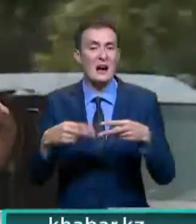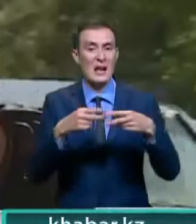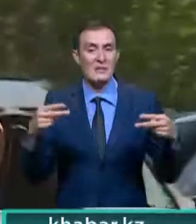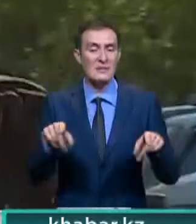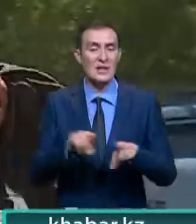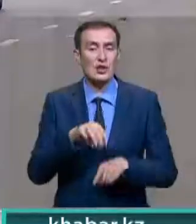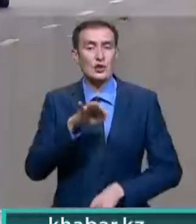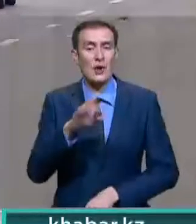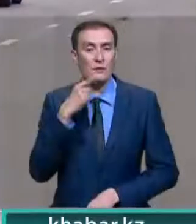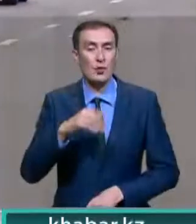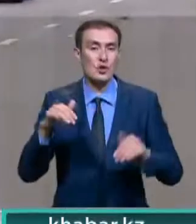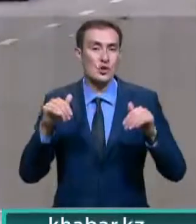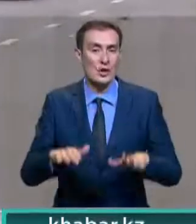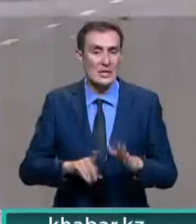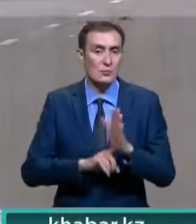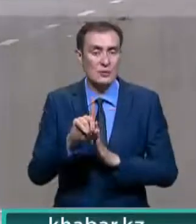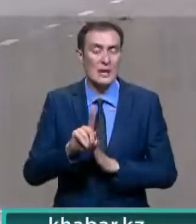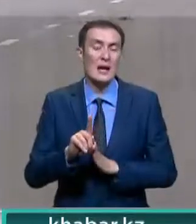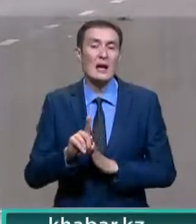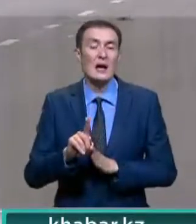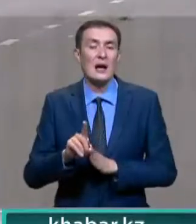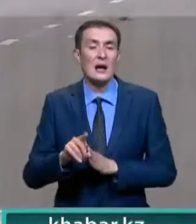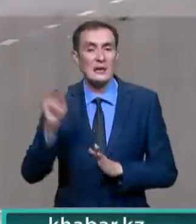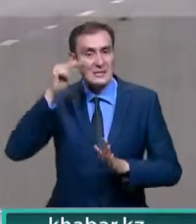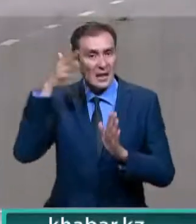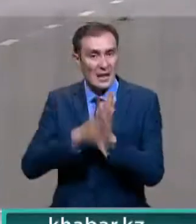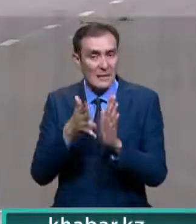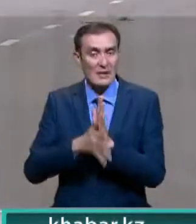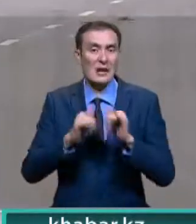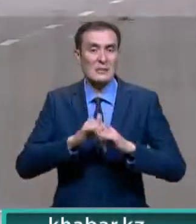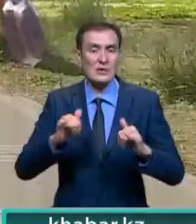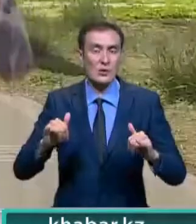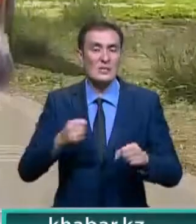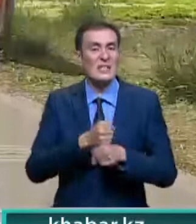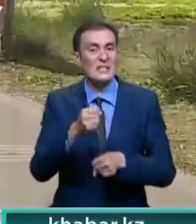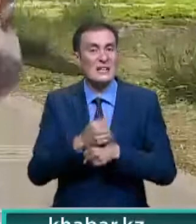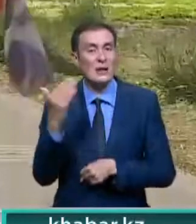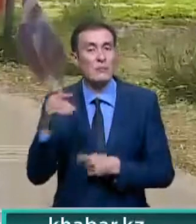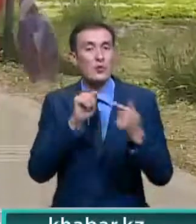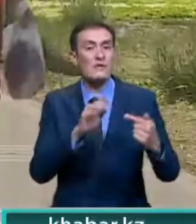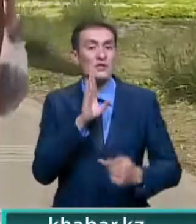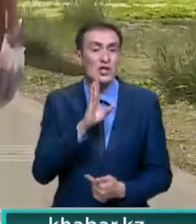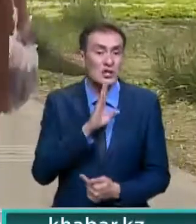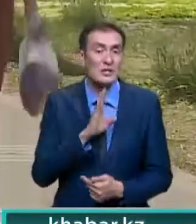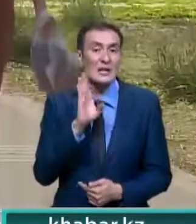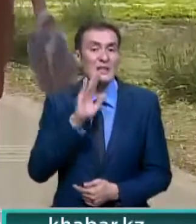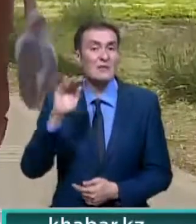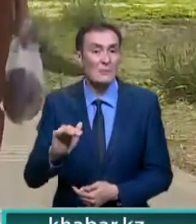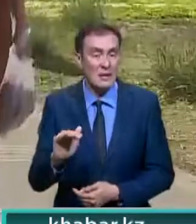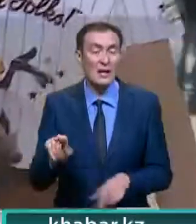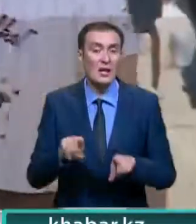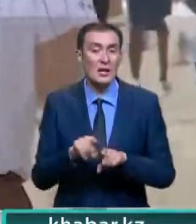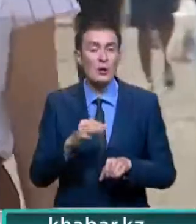Токаев также сообщил о решении запустить общенациональное исследование распространенности насилия в отношении женщин и девочек. Говоря